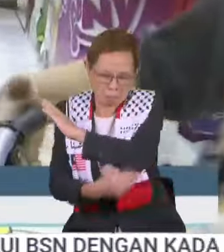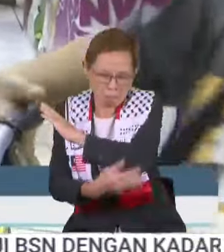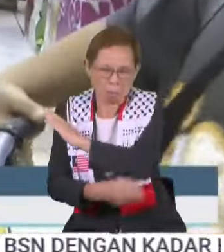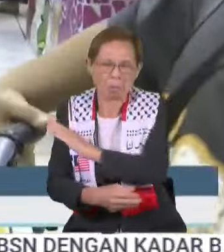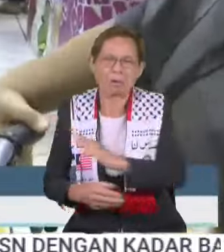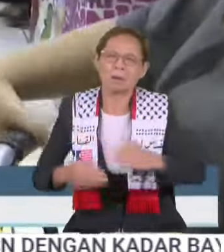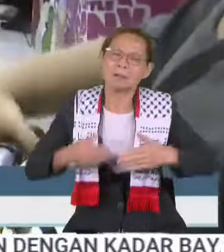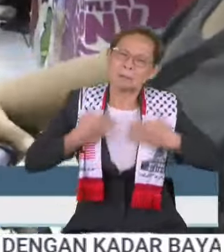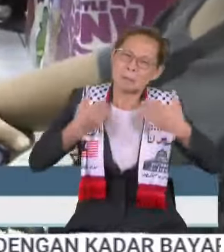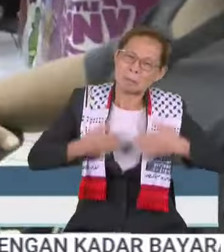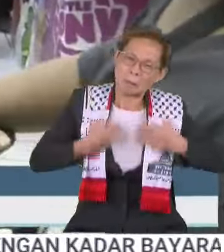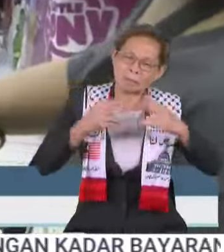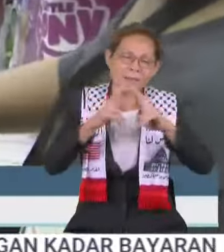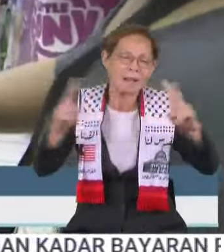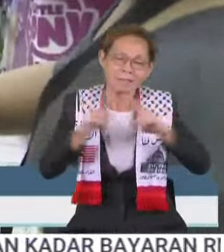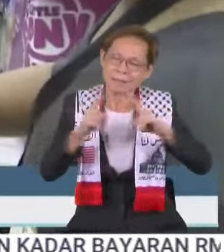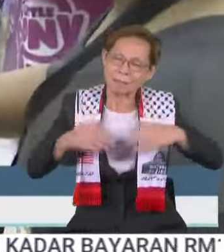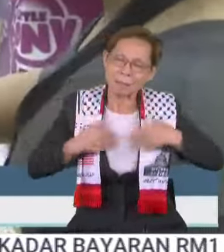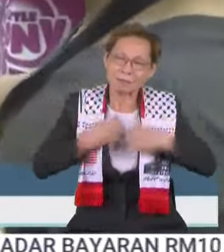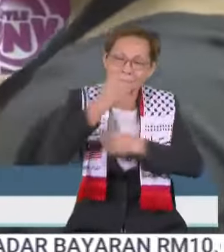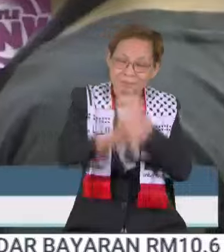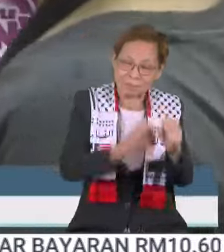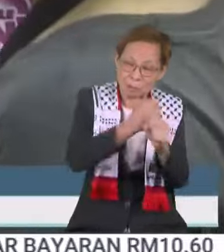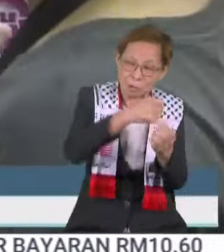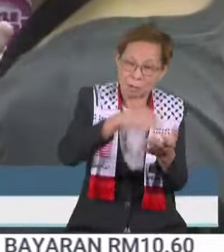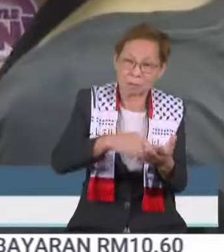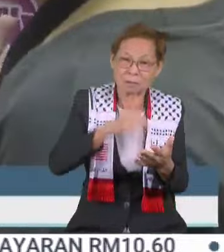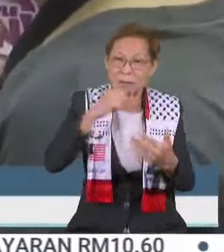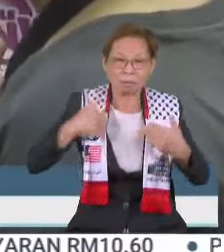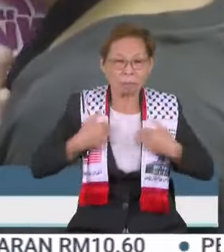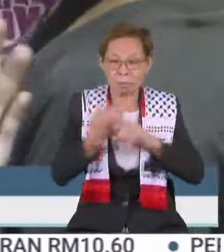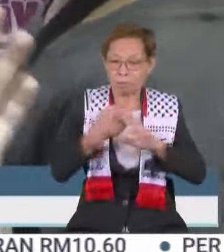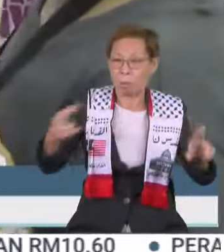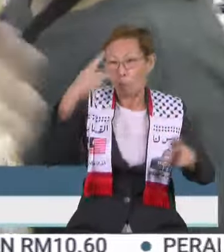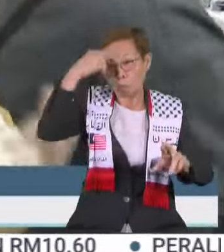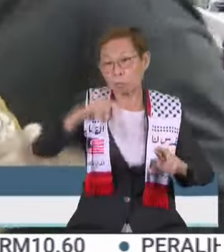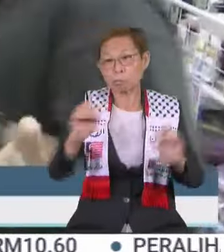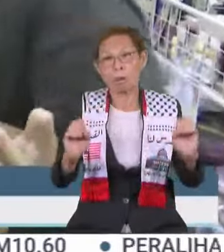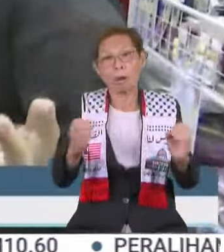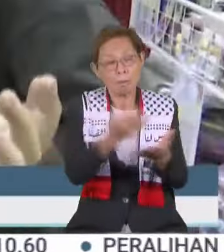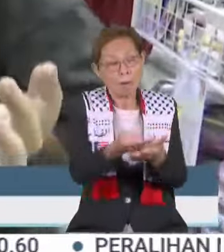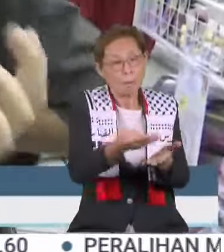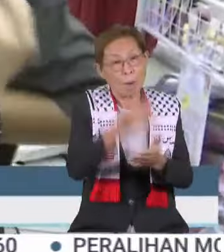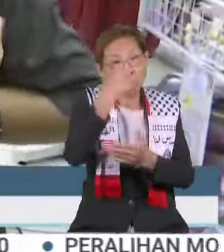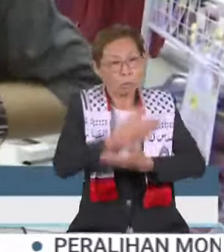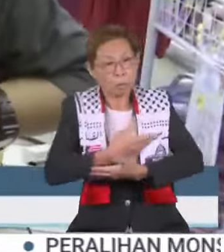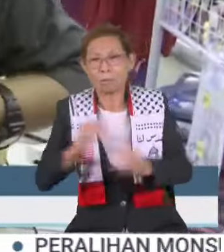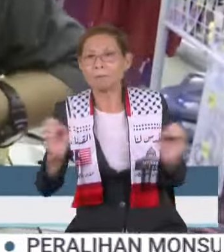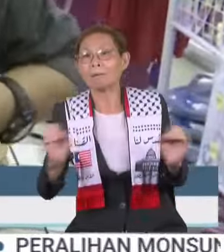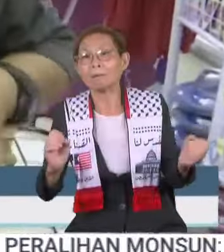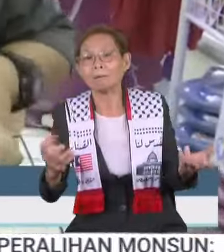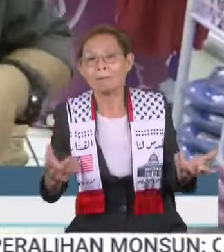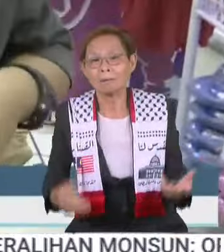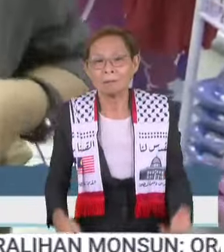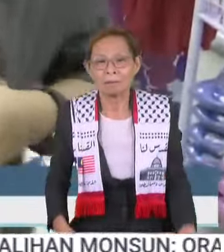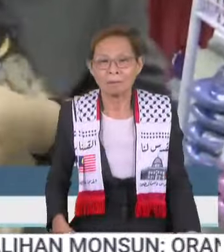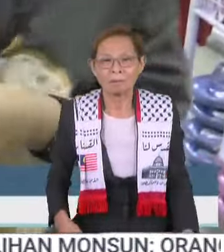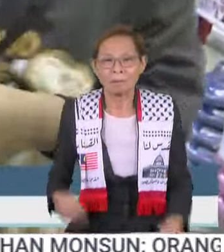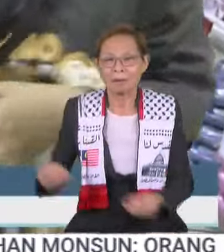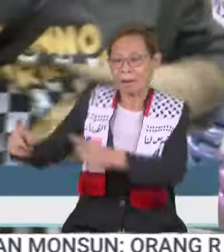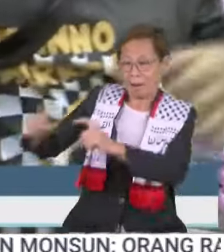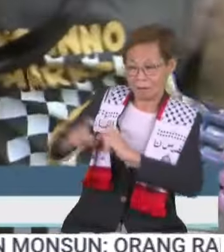Sangat gembira sebab tahun ini memang saya tiada sediakan apa-apa untuk anak. Dapat ni memang